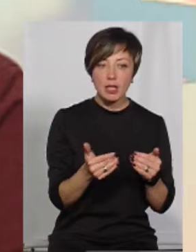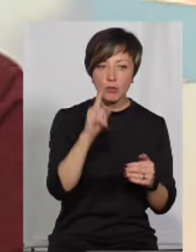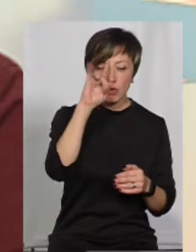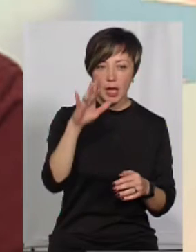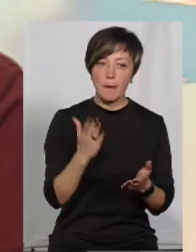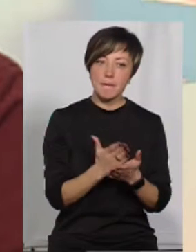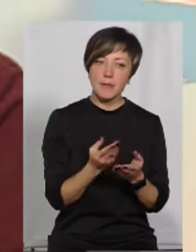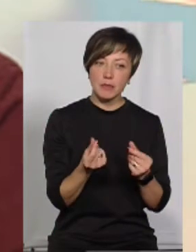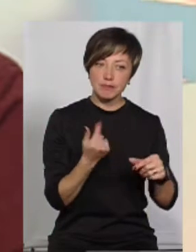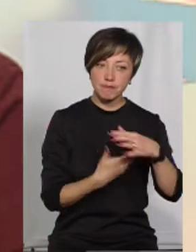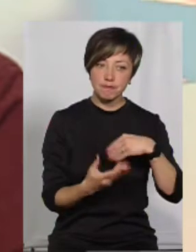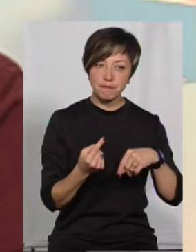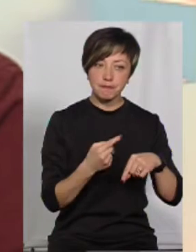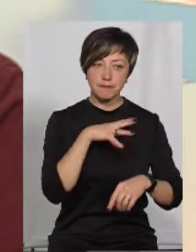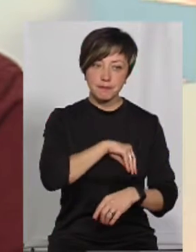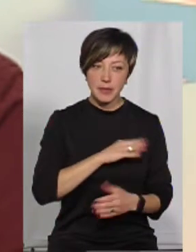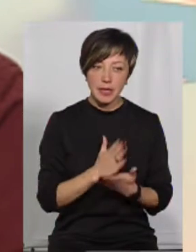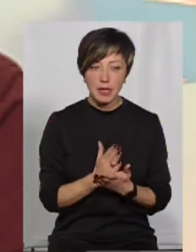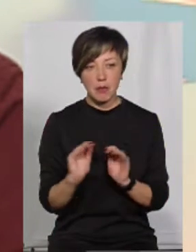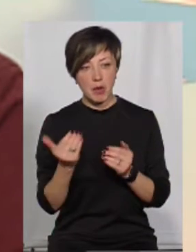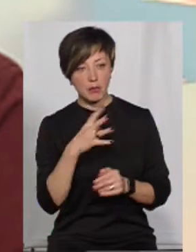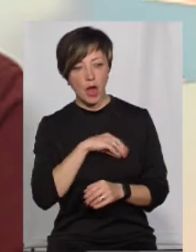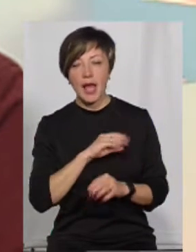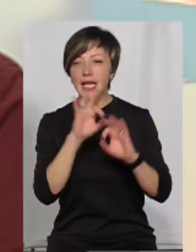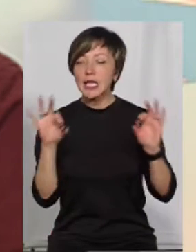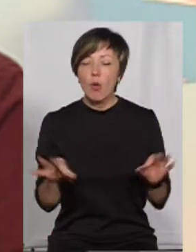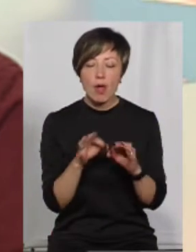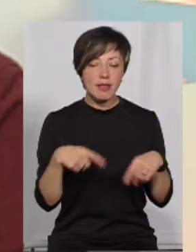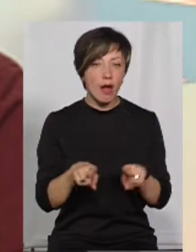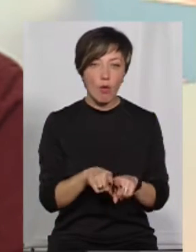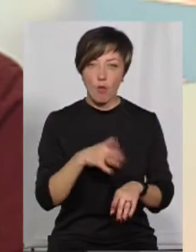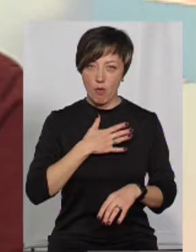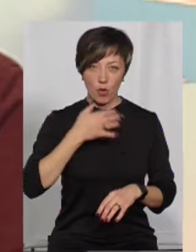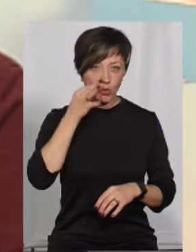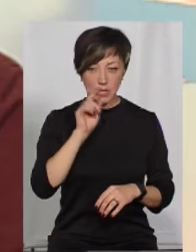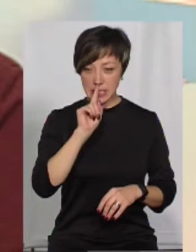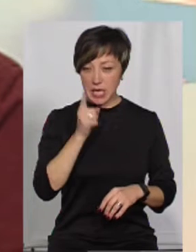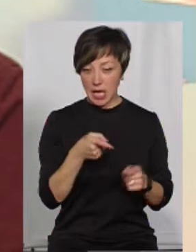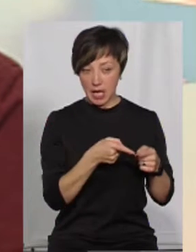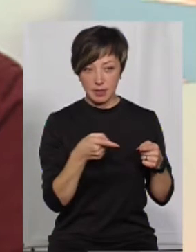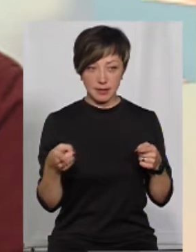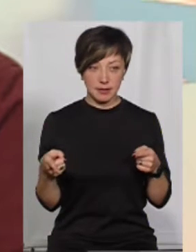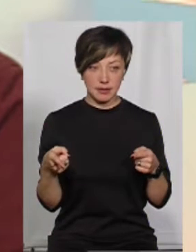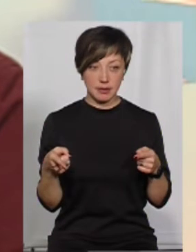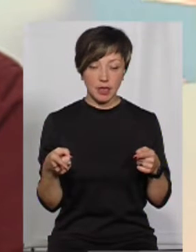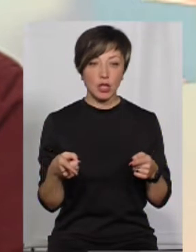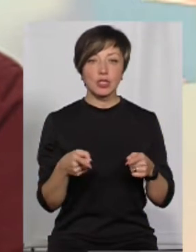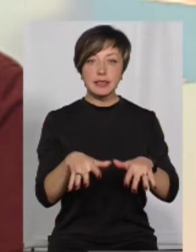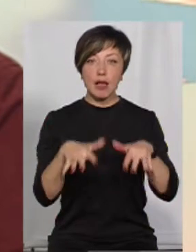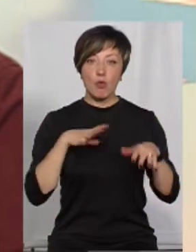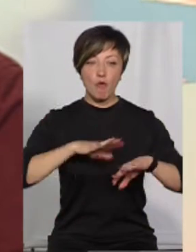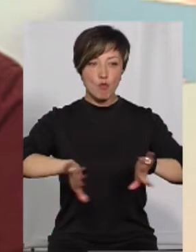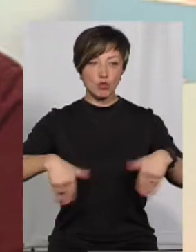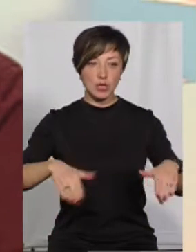є менш комерційні. Але не було ще такого жодного разу в моїй практиці за рік з копійками років, як я там працюю, що зал